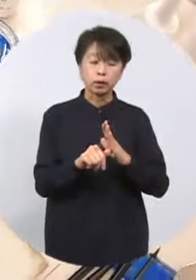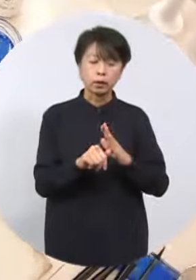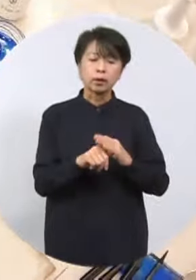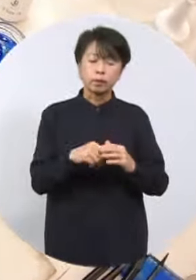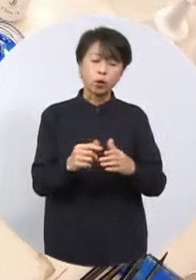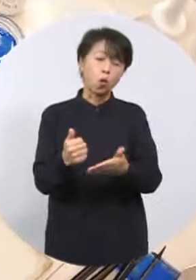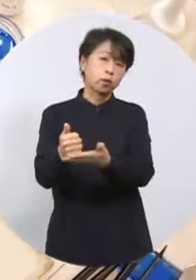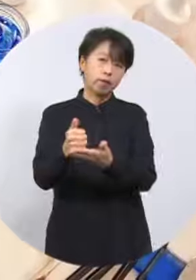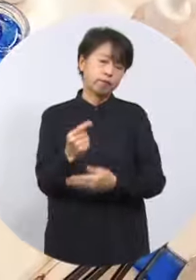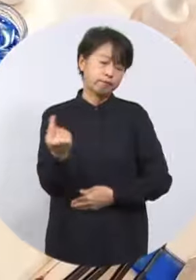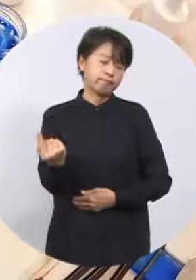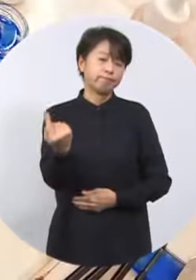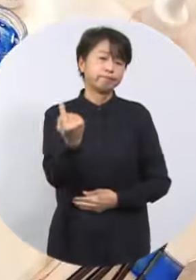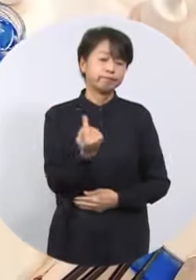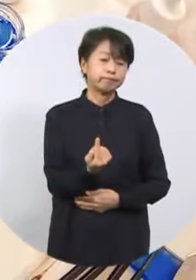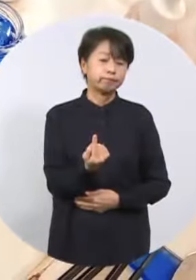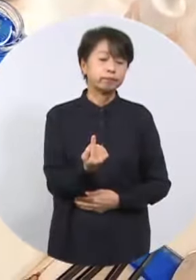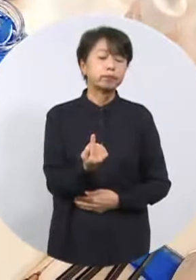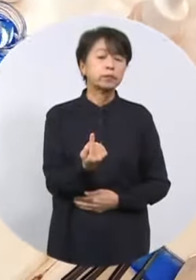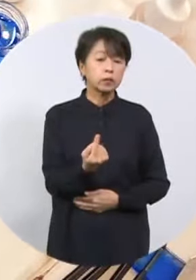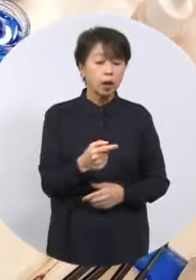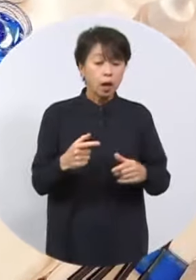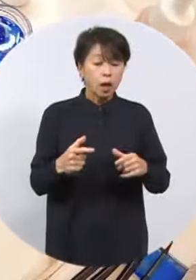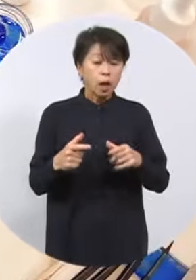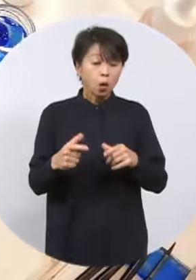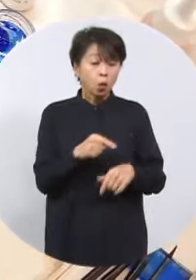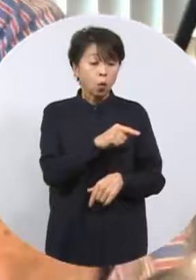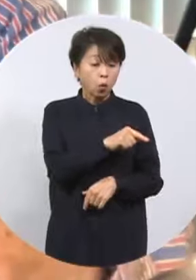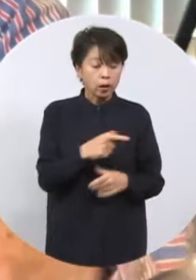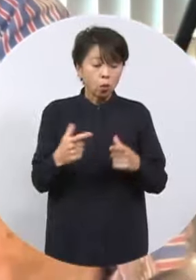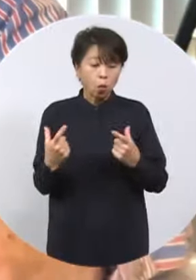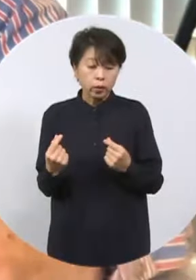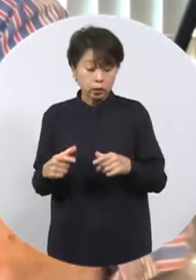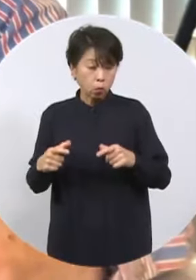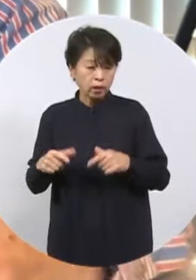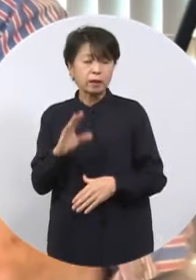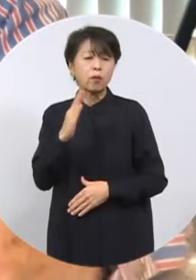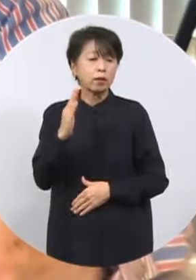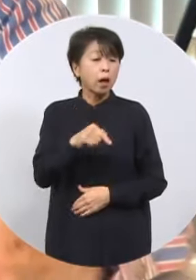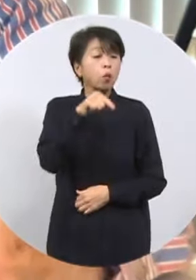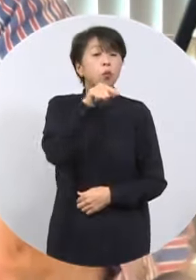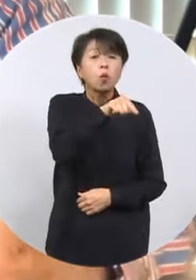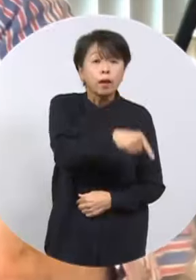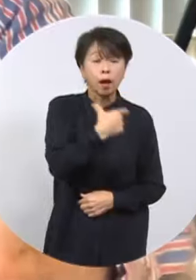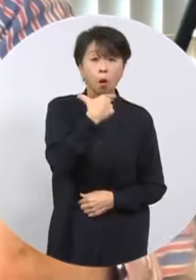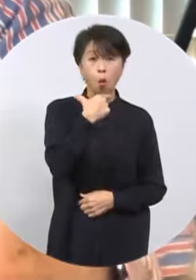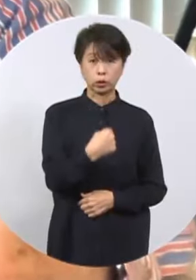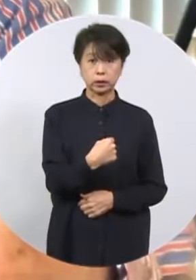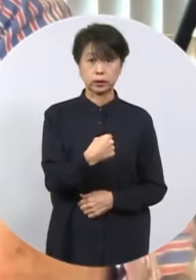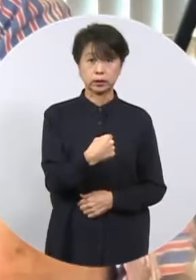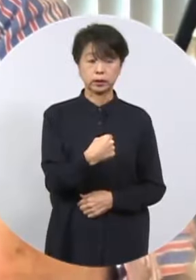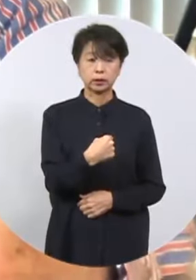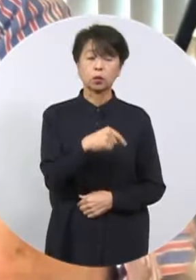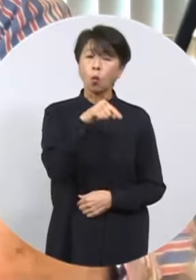さんはそのリピートしたものではなくて、 はい、 ここに飾ってあるこれが欲しいって言うんです